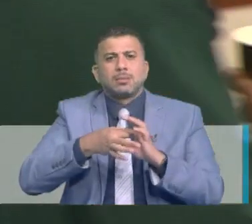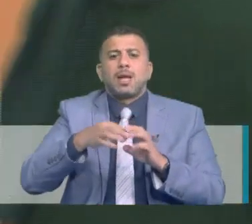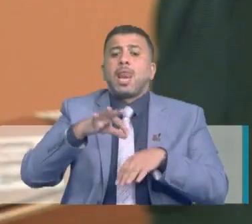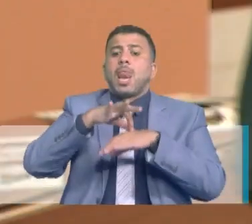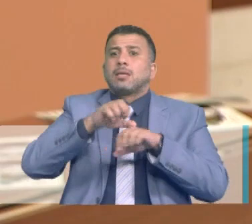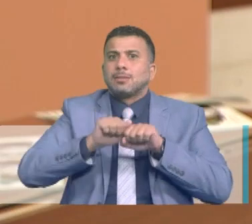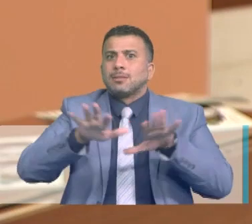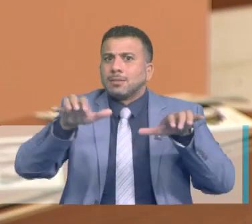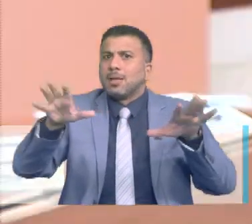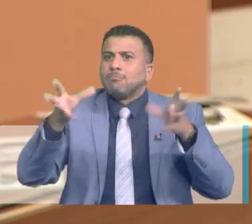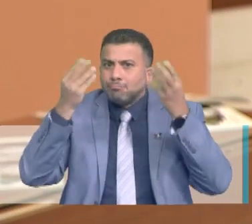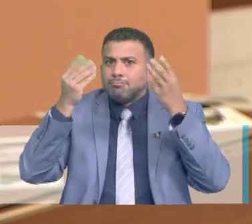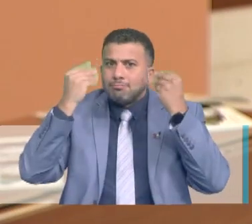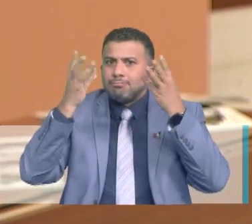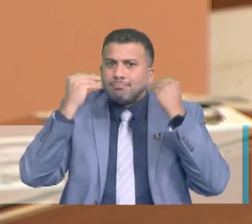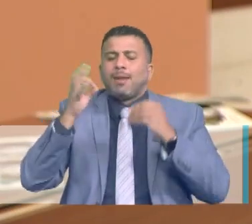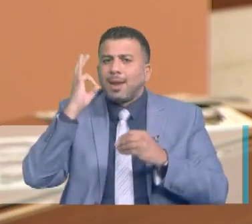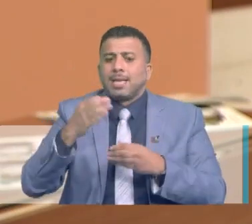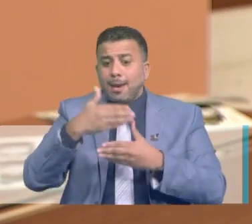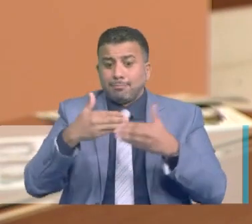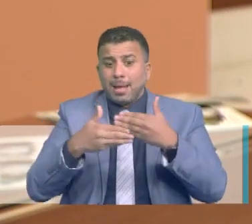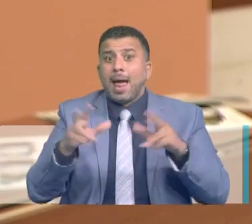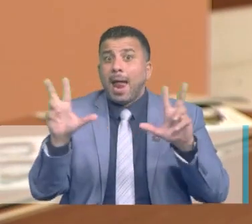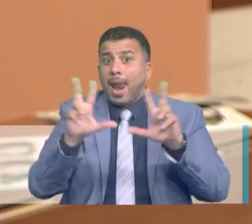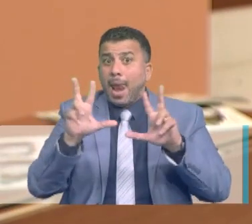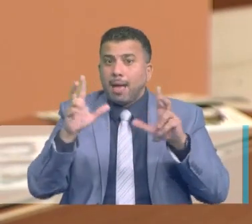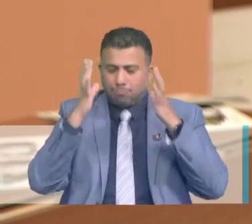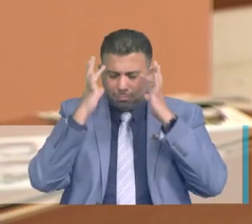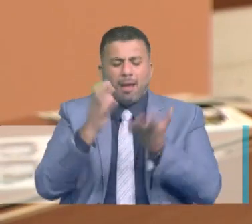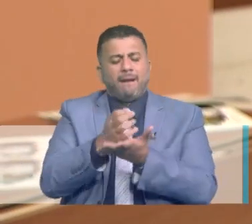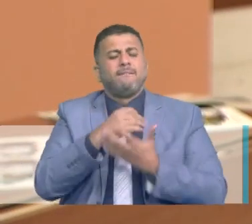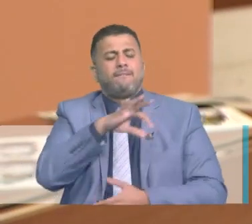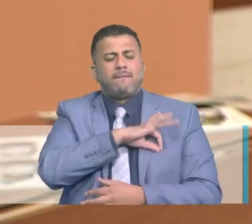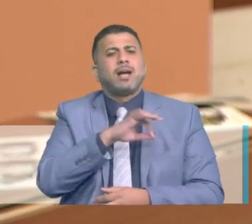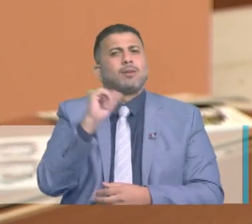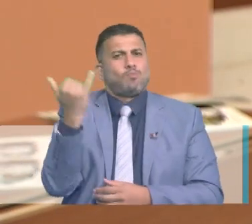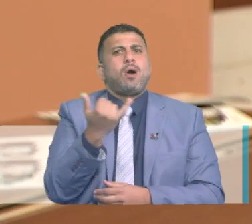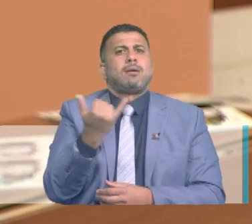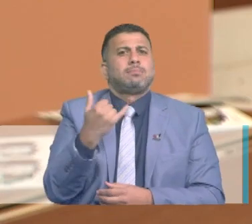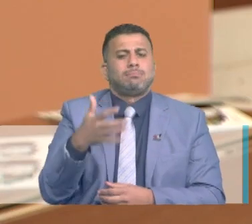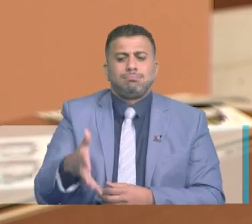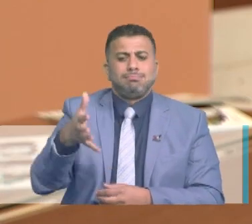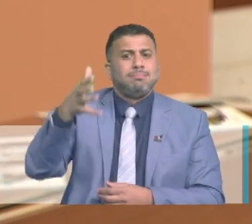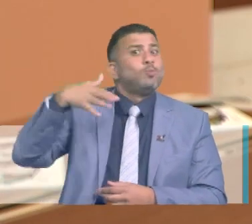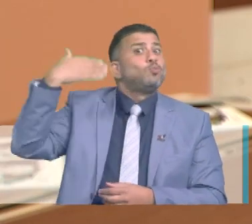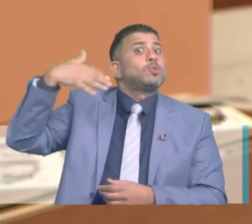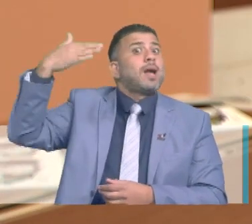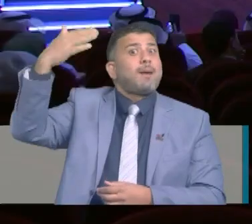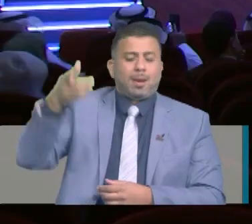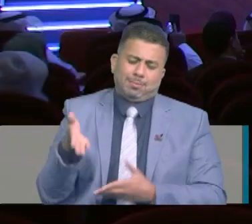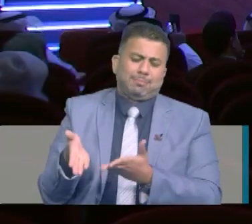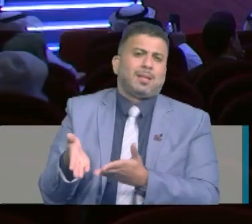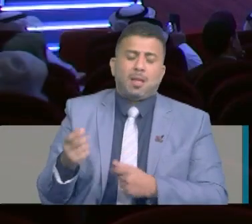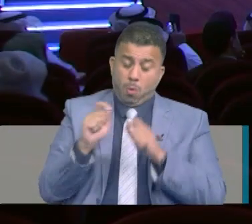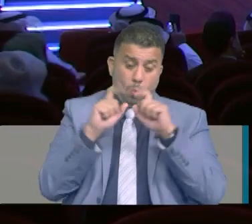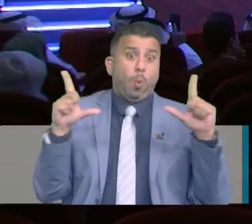للناس، ونستطيع أن نبني إعلام رصين مستفاد من مؤثر لأجيالنا المستقبلية حتى يكونون